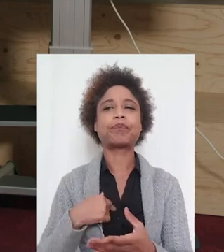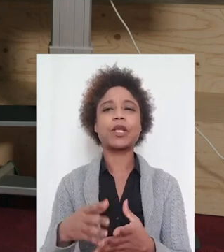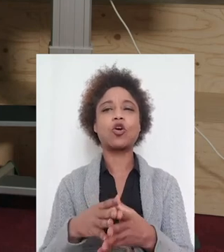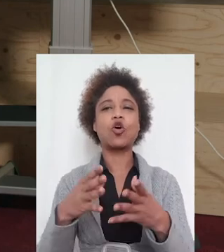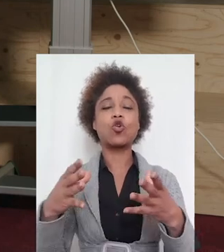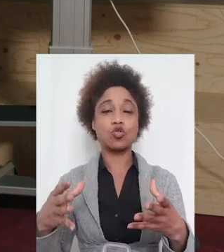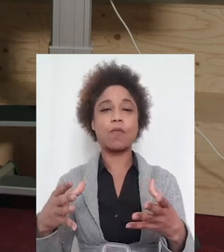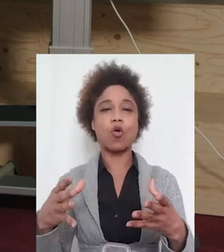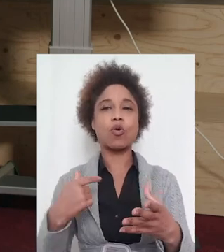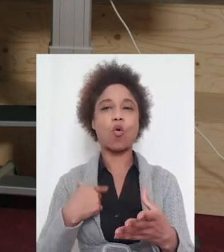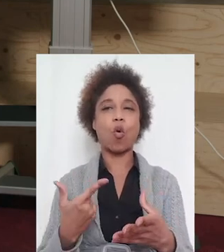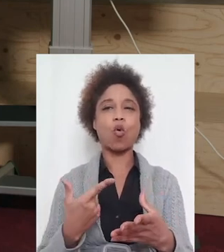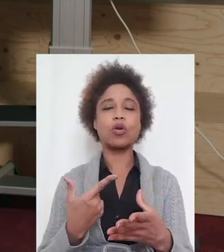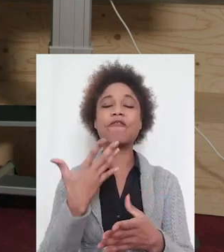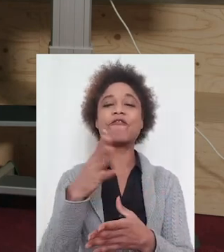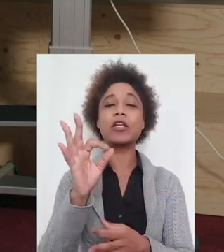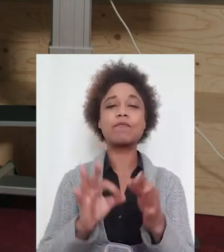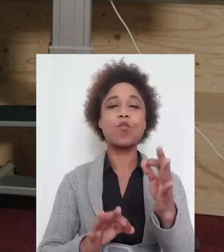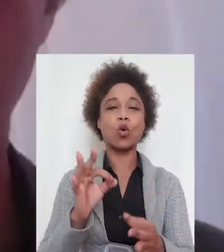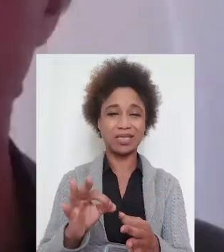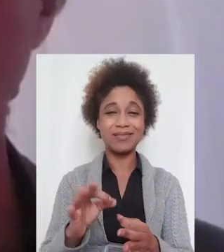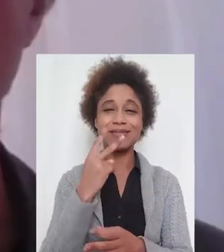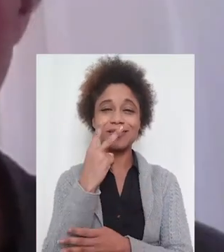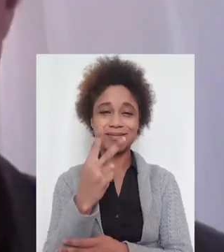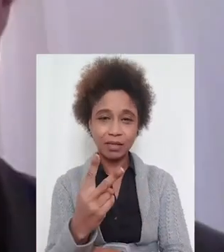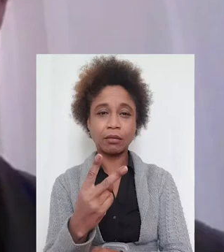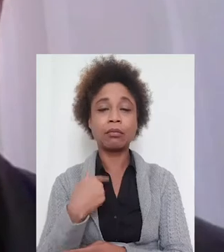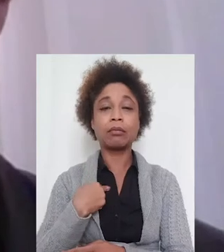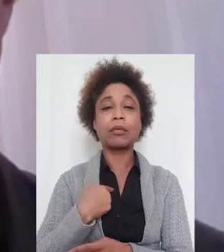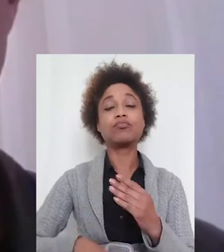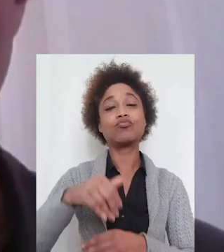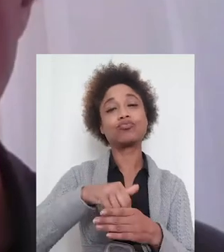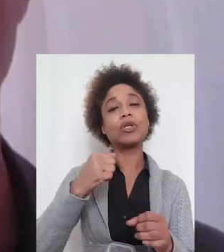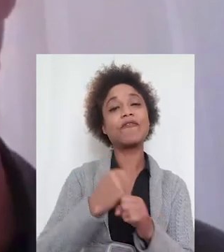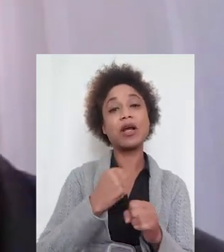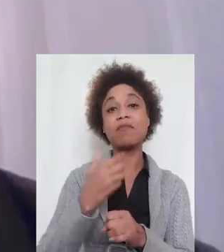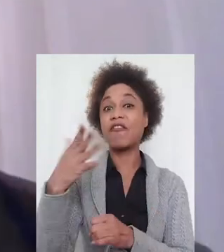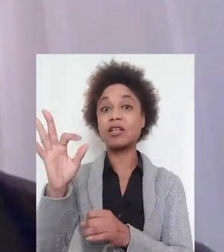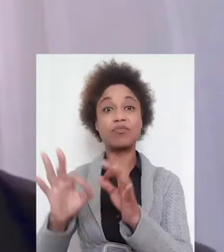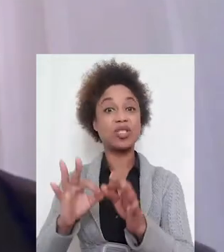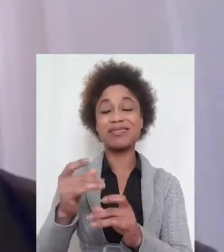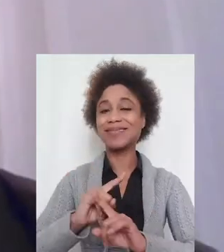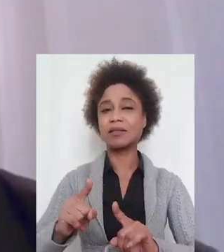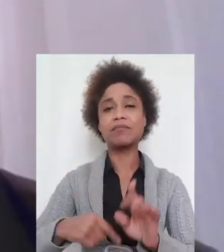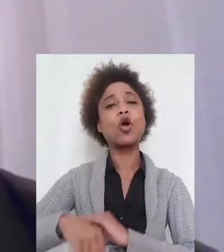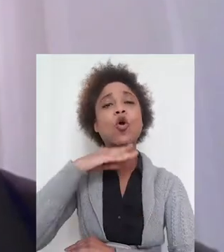50% aan dat ze actief aan inclusie werken, maar 50% dus ook niet. Er is dus nog genoeg te